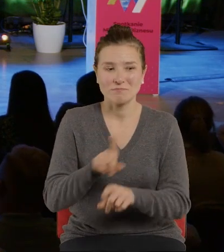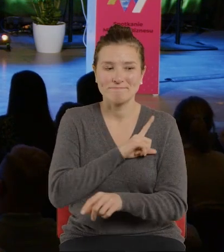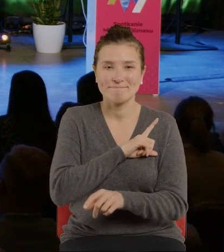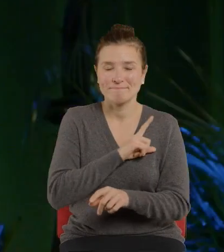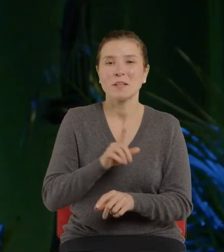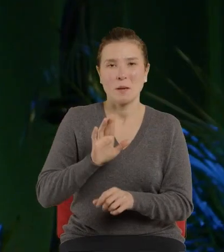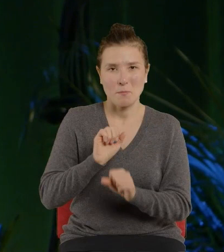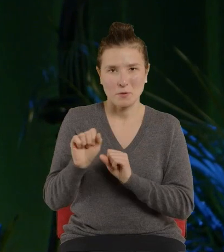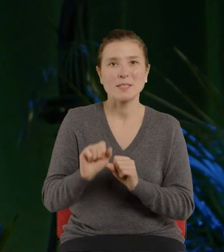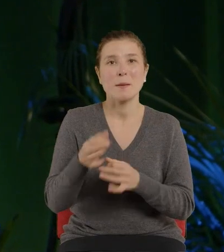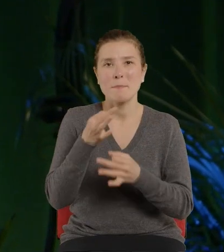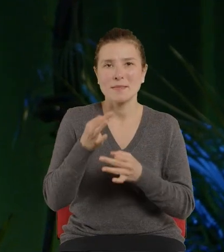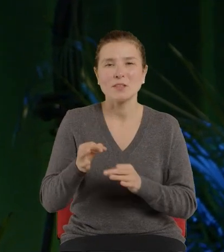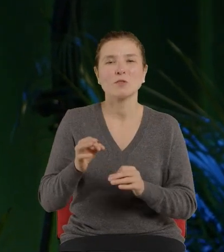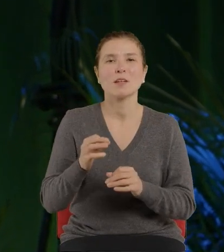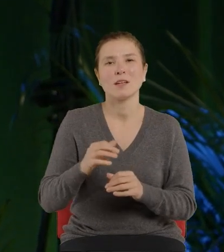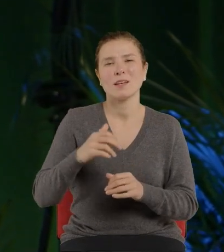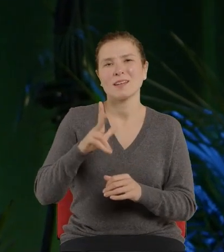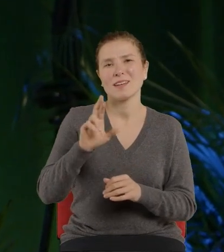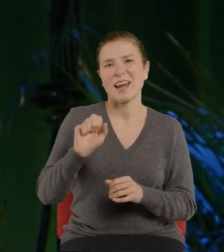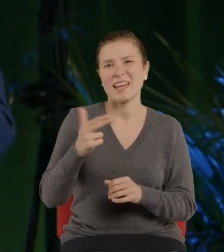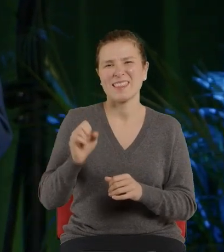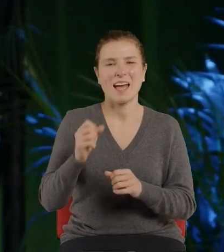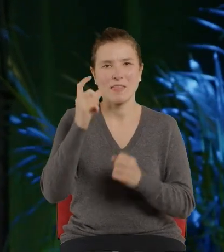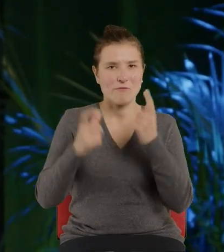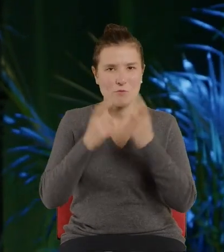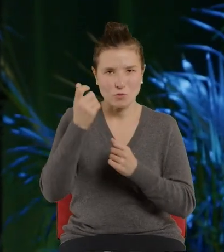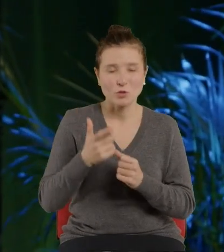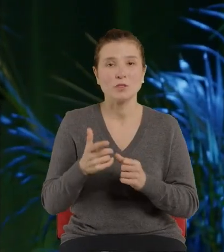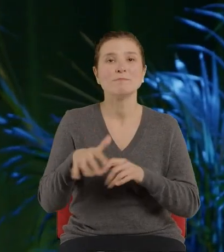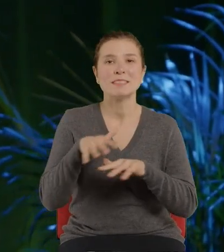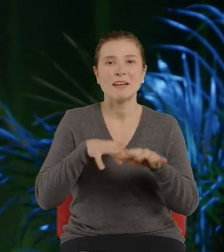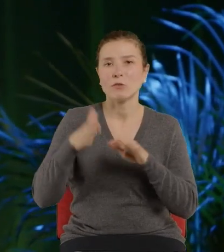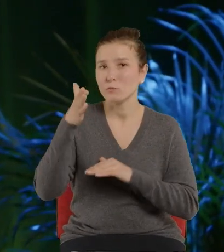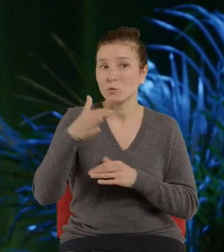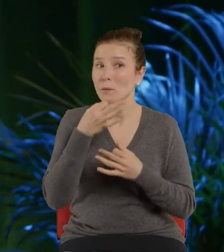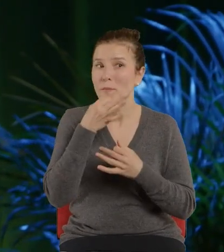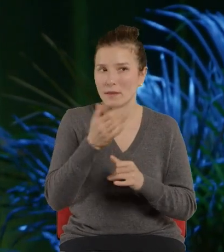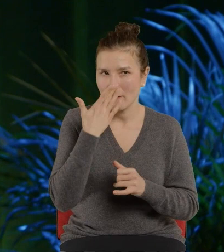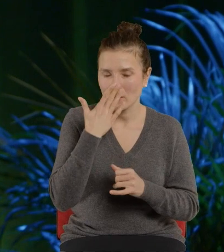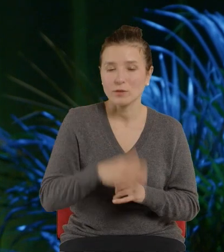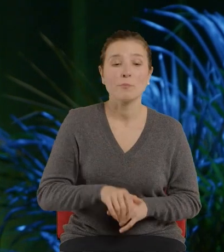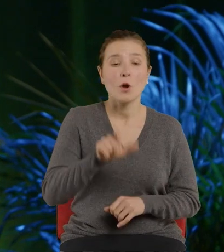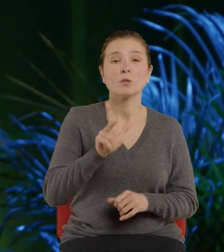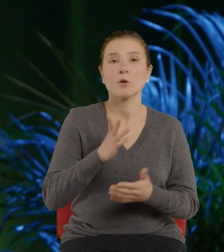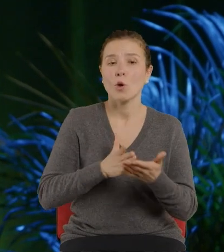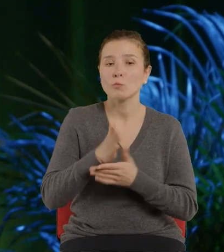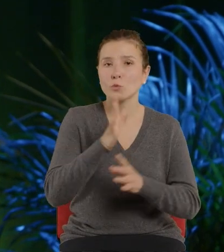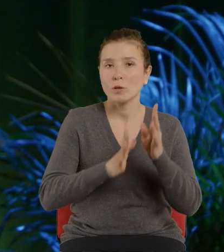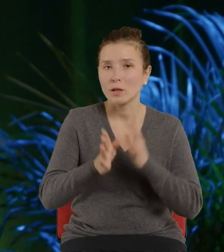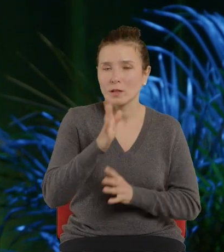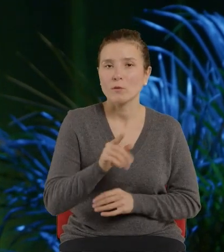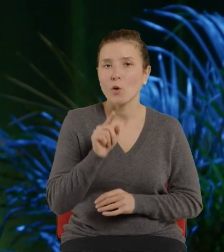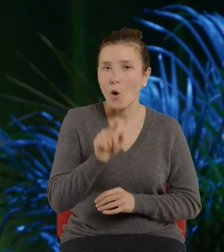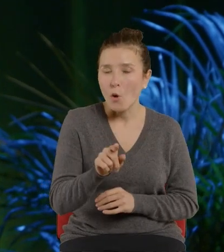od Krainy Twórczości, Zawody Przyszłości. Pytanie brzmi, Ilona, posłuchaj. Słucham. Czy osoba obsługująca klienta ma być